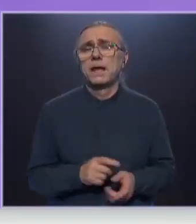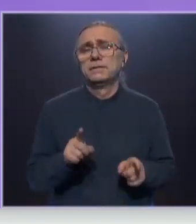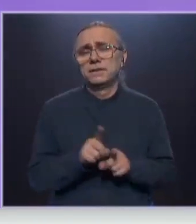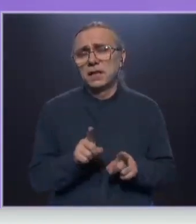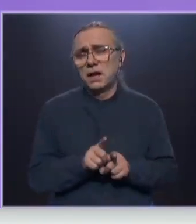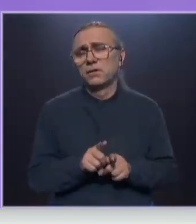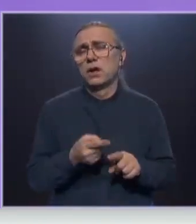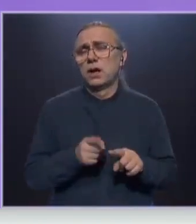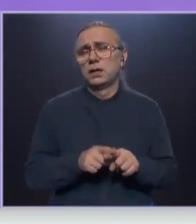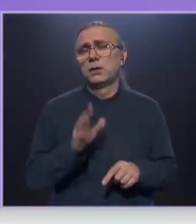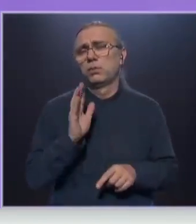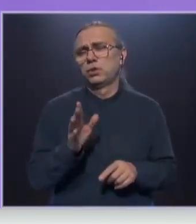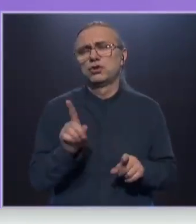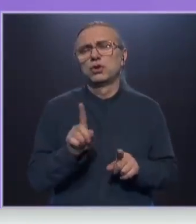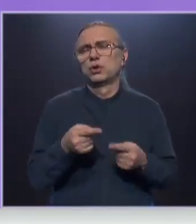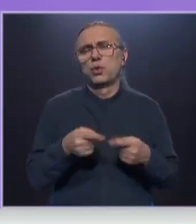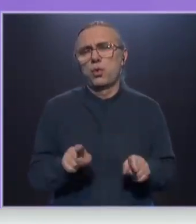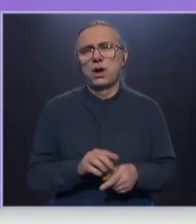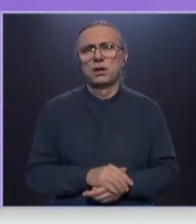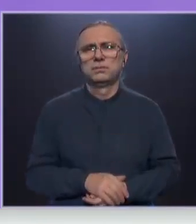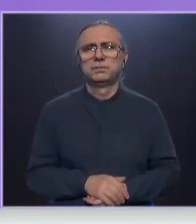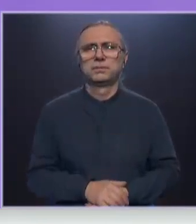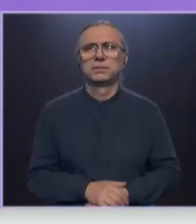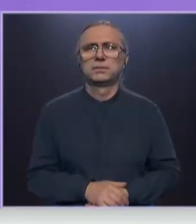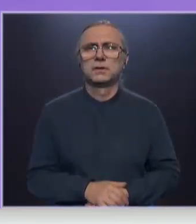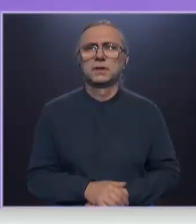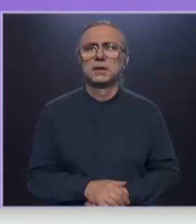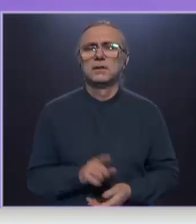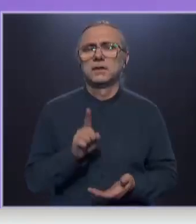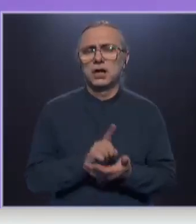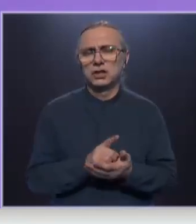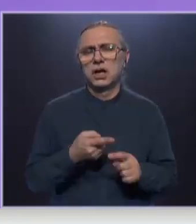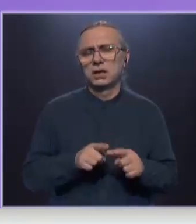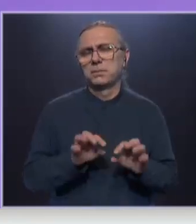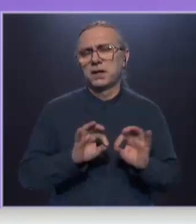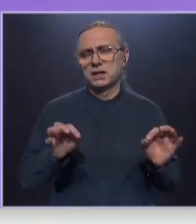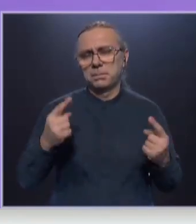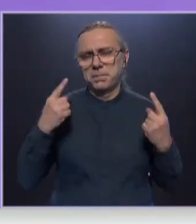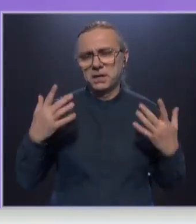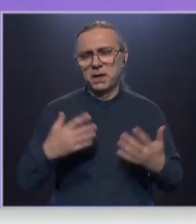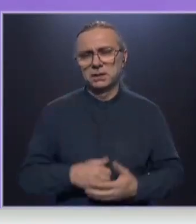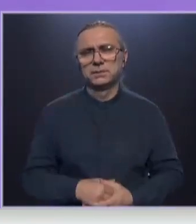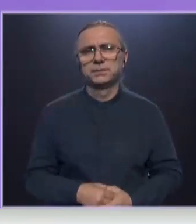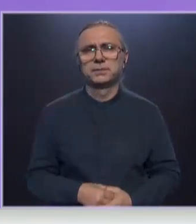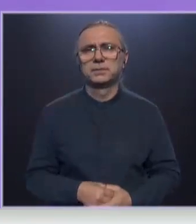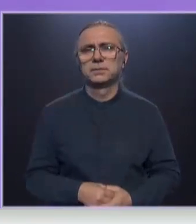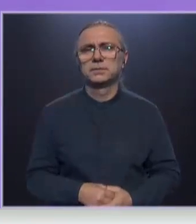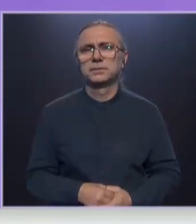все-таки это будет что-то другое. Вот, мы должны прекрасно это понимать.